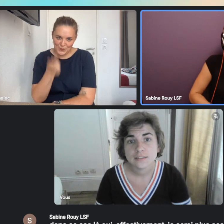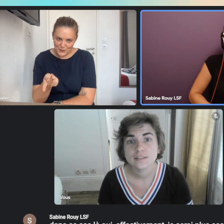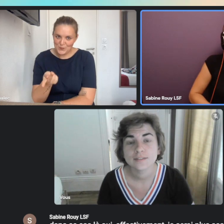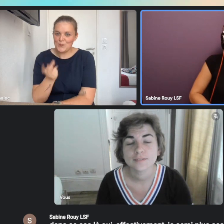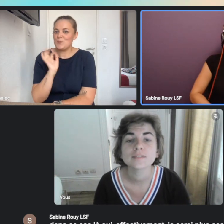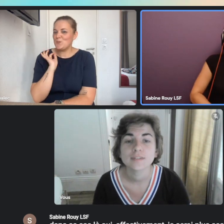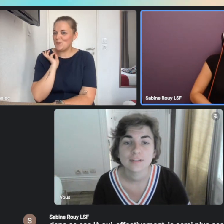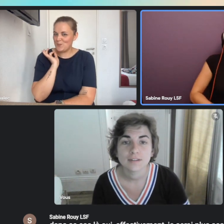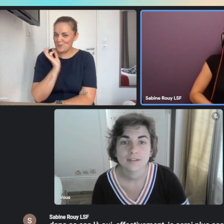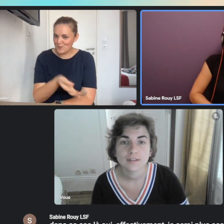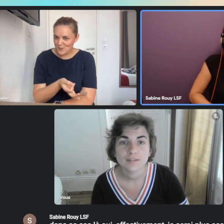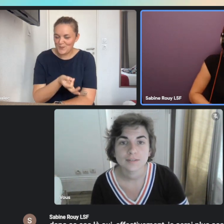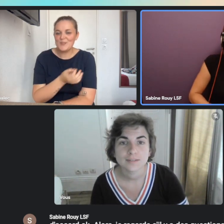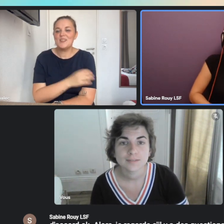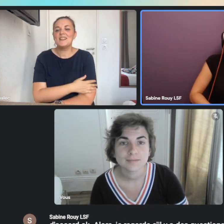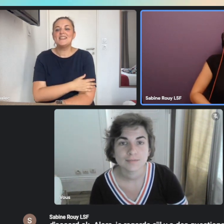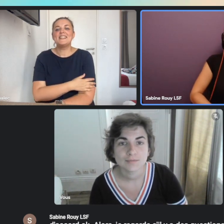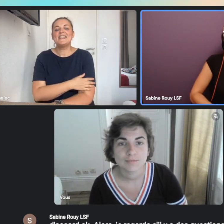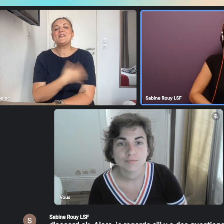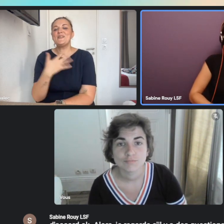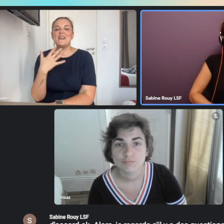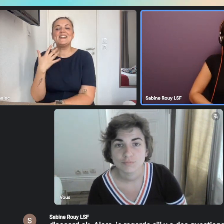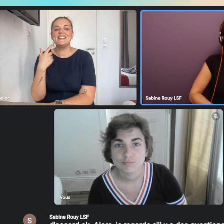Alors, si tu l'as vu? Oui, je l'ai vu,